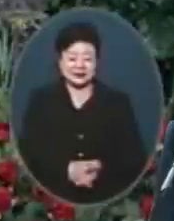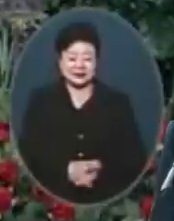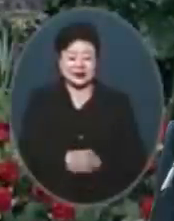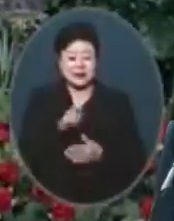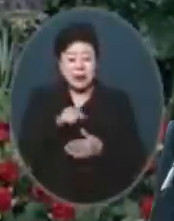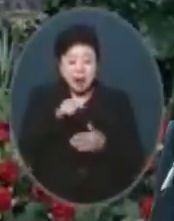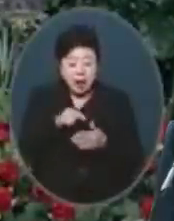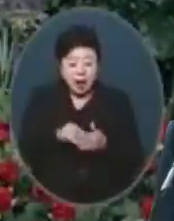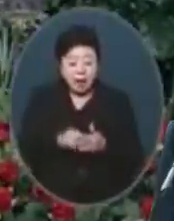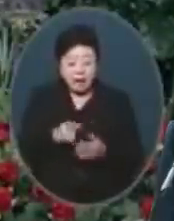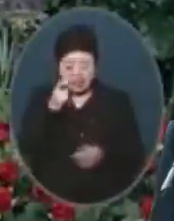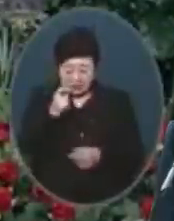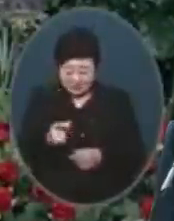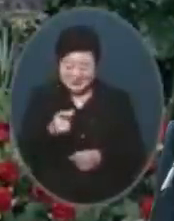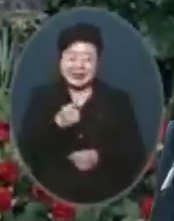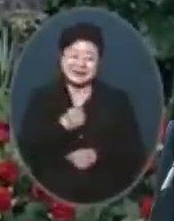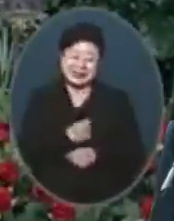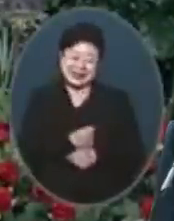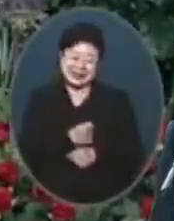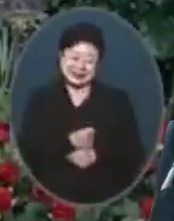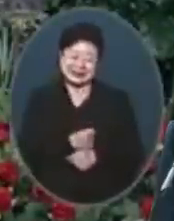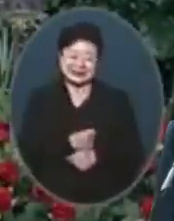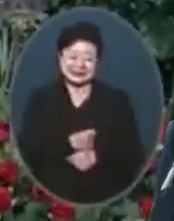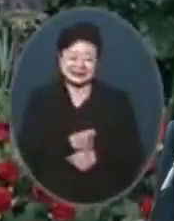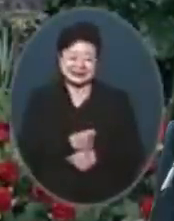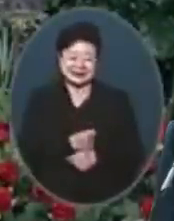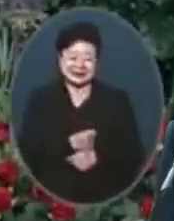마음이 든든합니다.